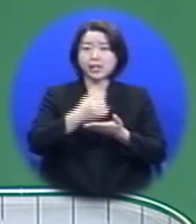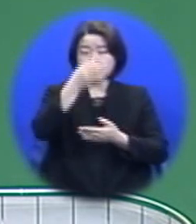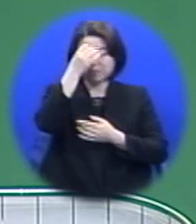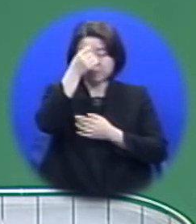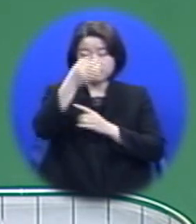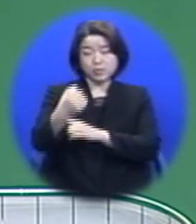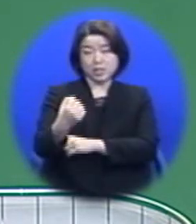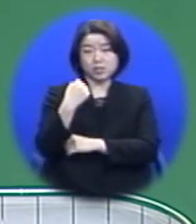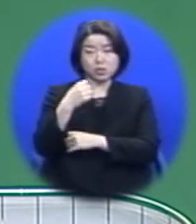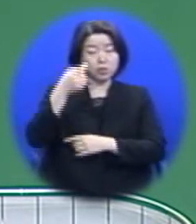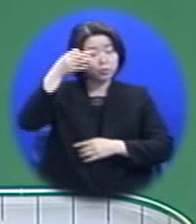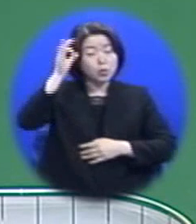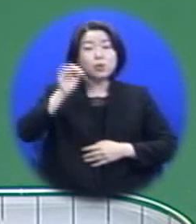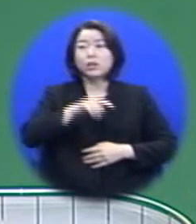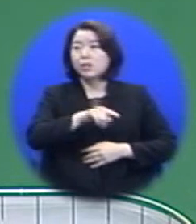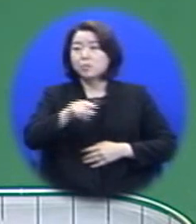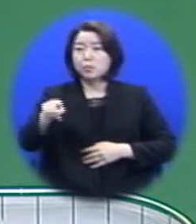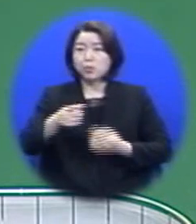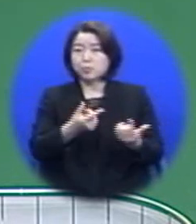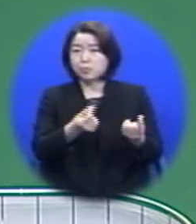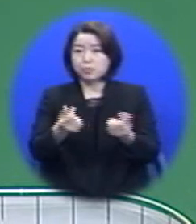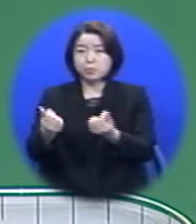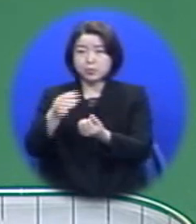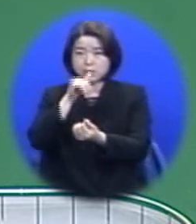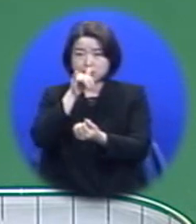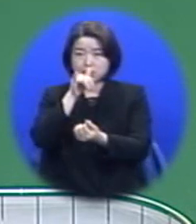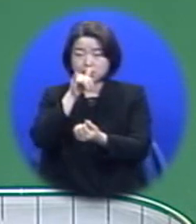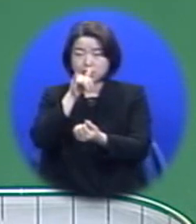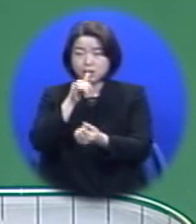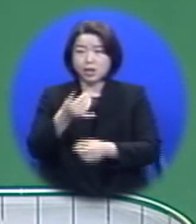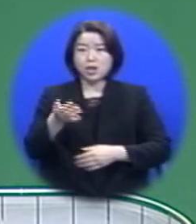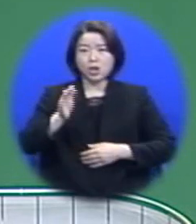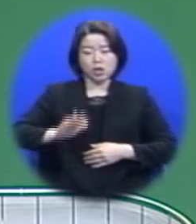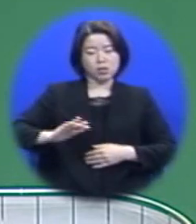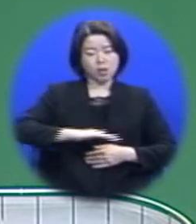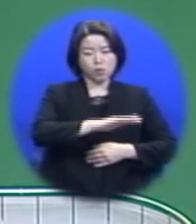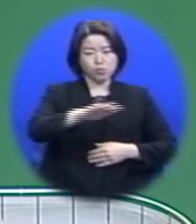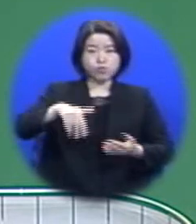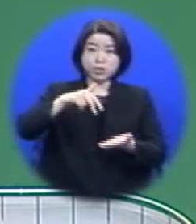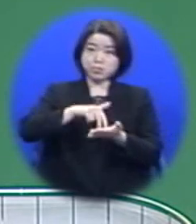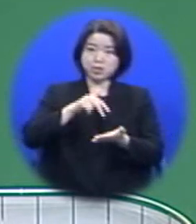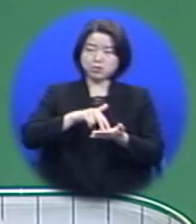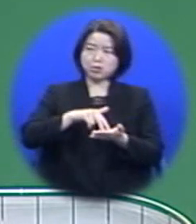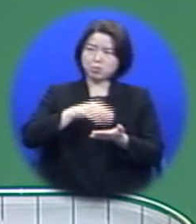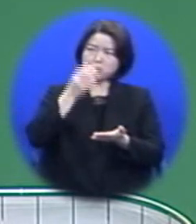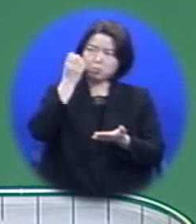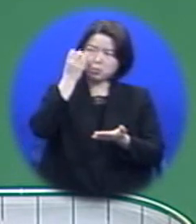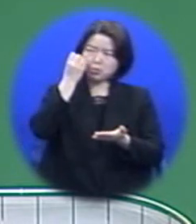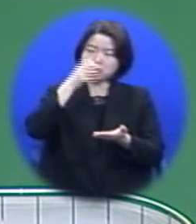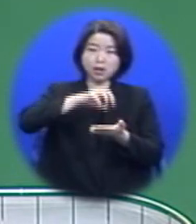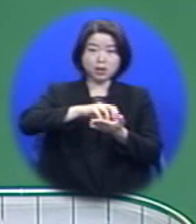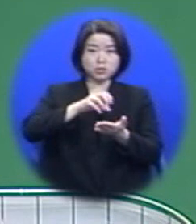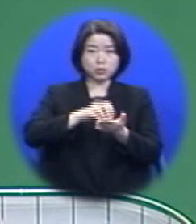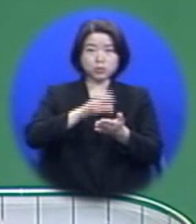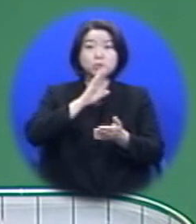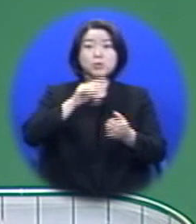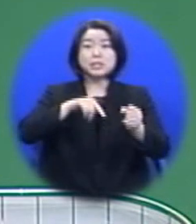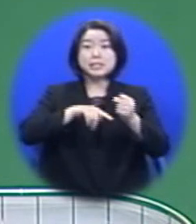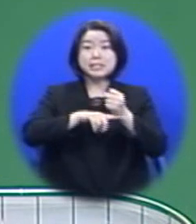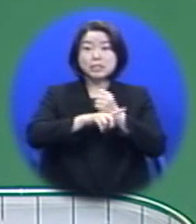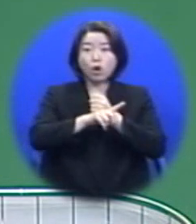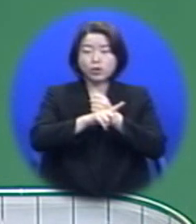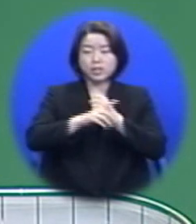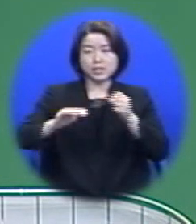그런 거잖아요데 시행 기자는 우리로서는 좀 엉뚱하게 느껴질만큼 정의를 사랑함에